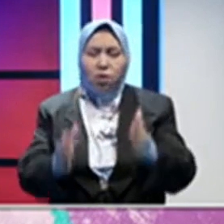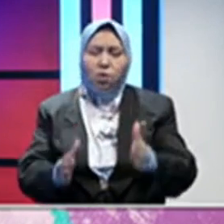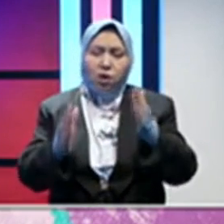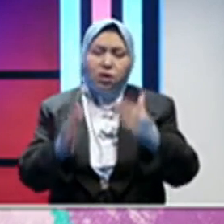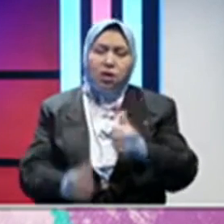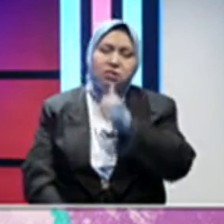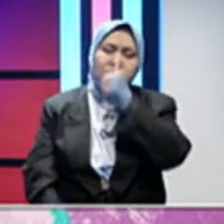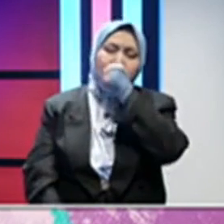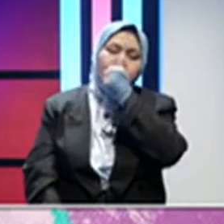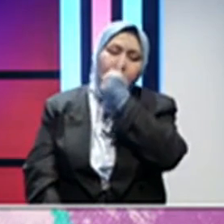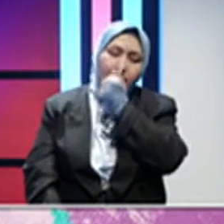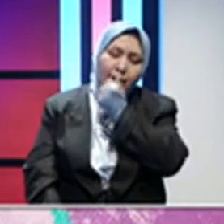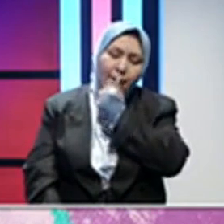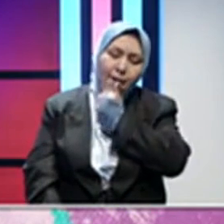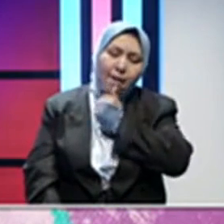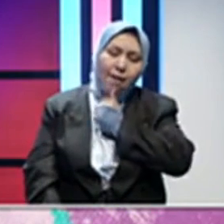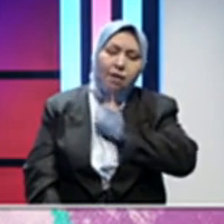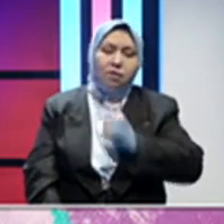الصابرون.